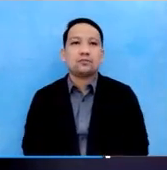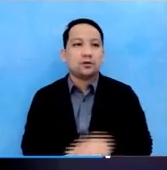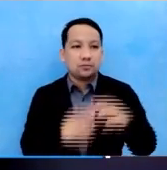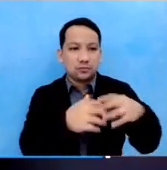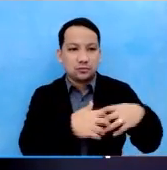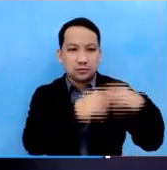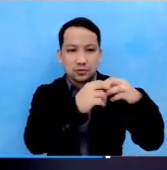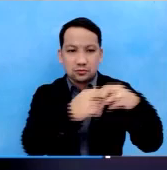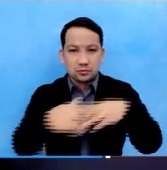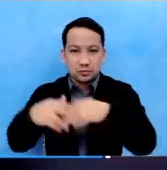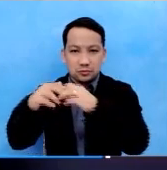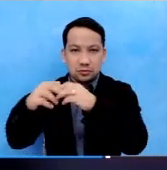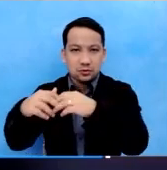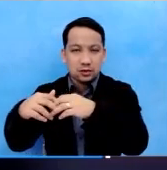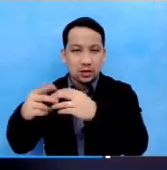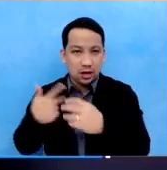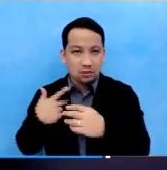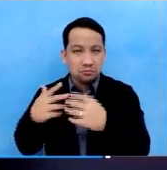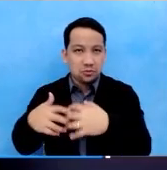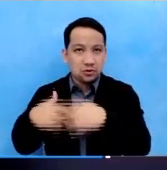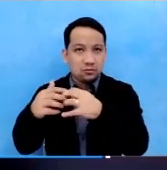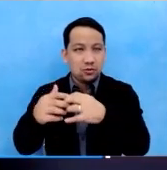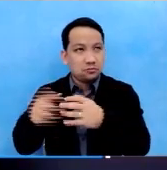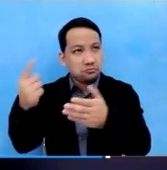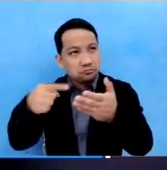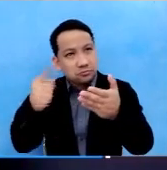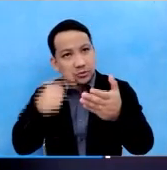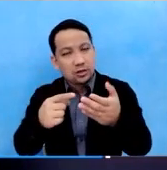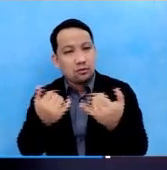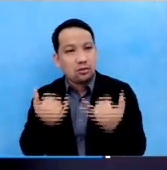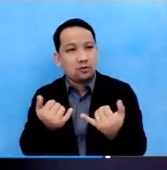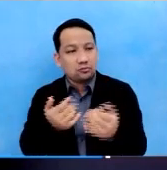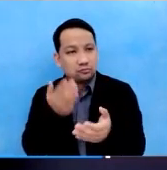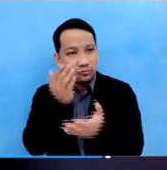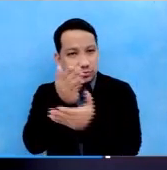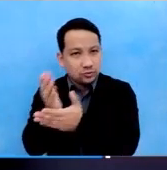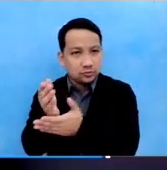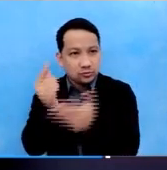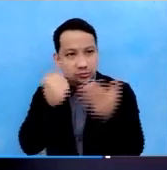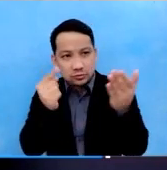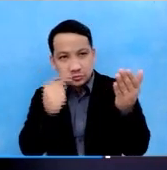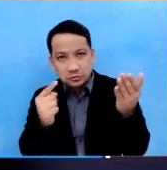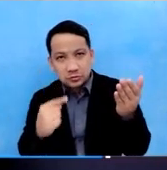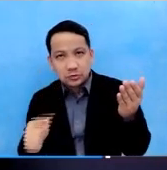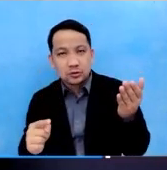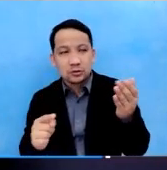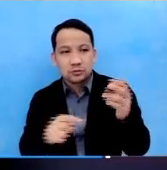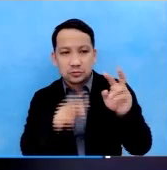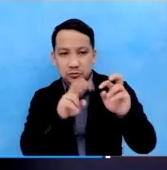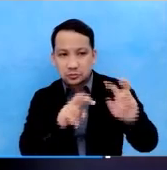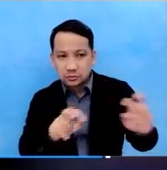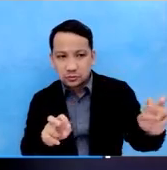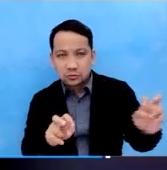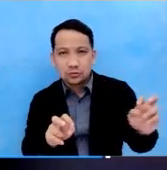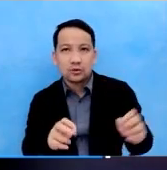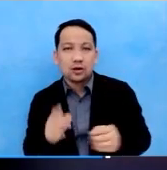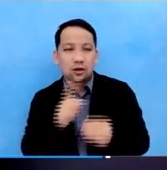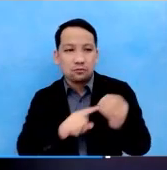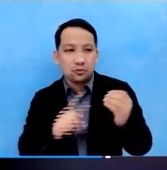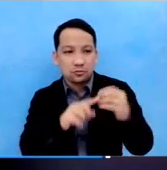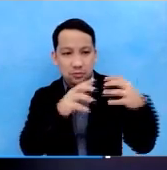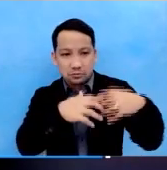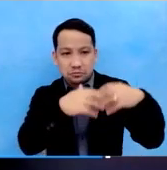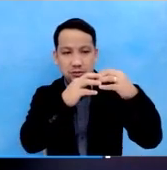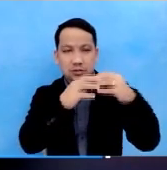rito, ongoing po yung pagkakandak po namin ng investigation dito sa